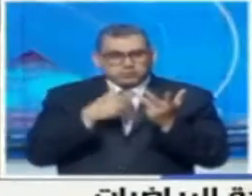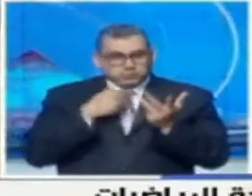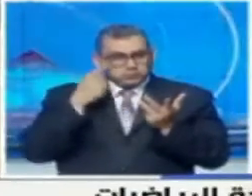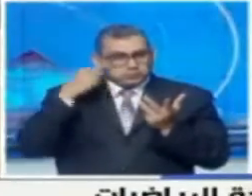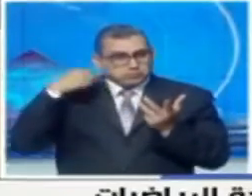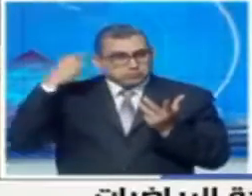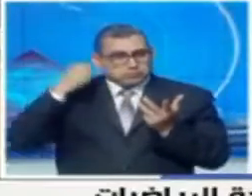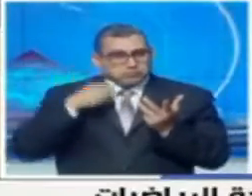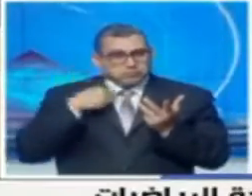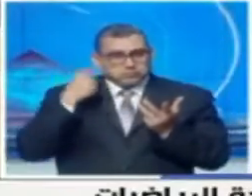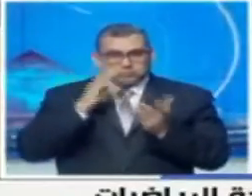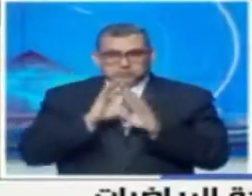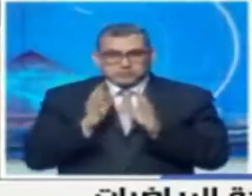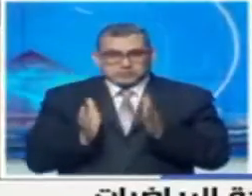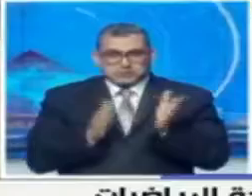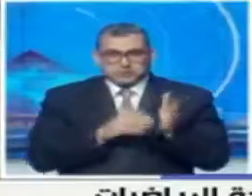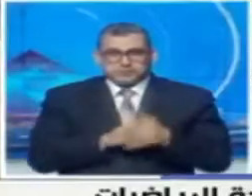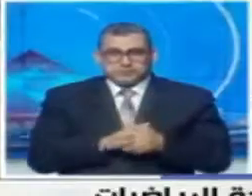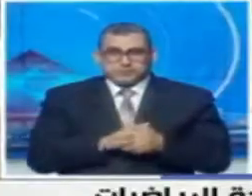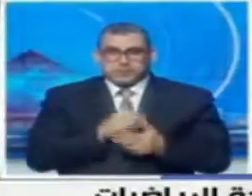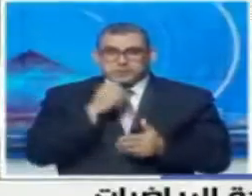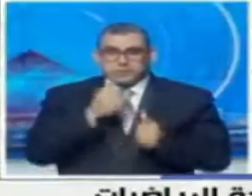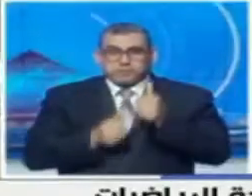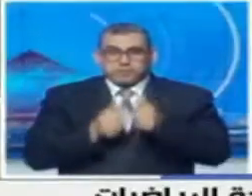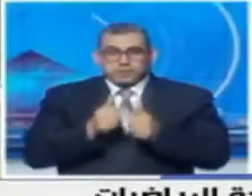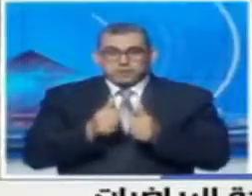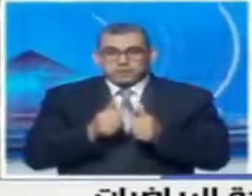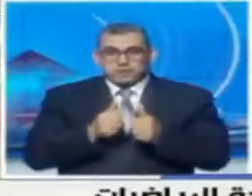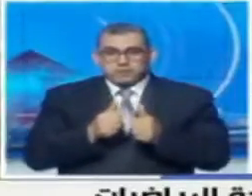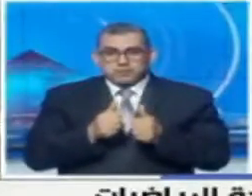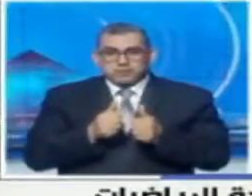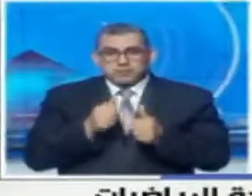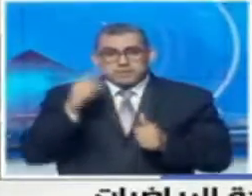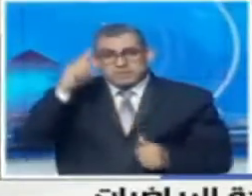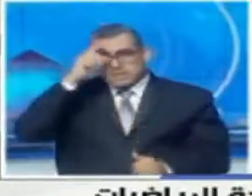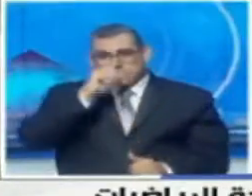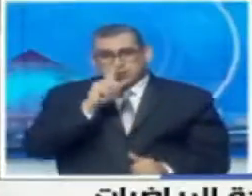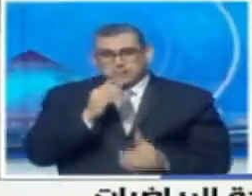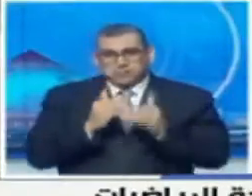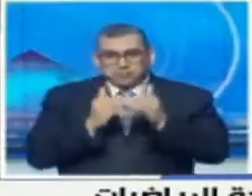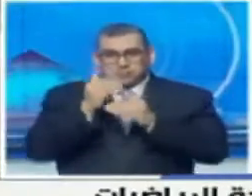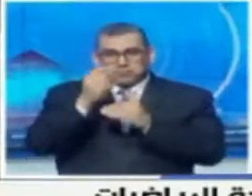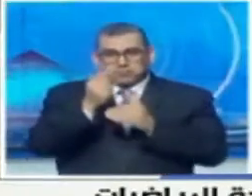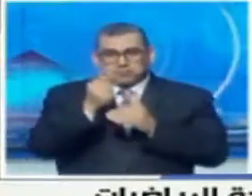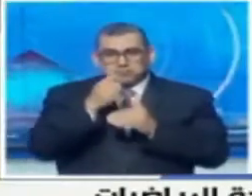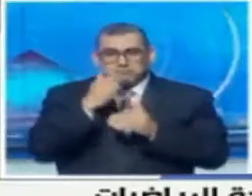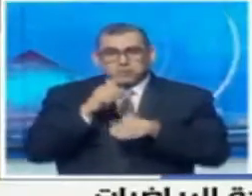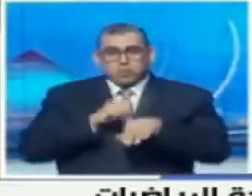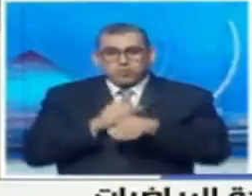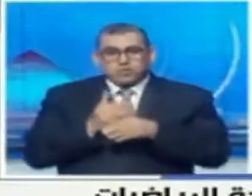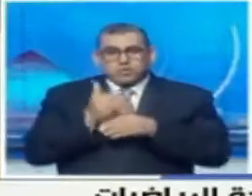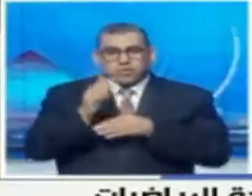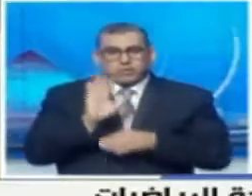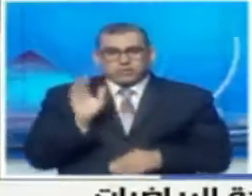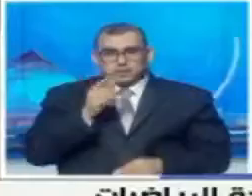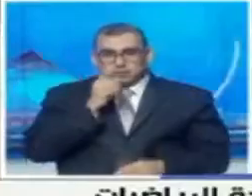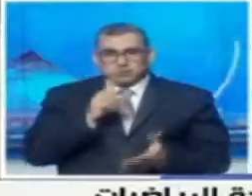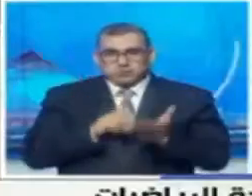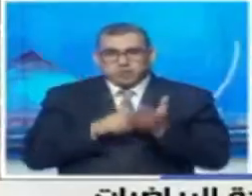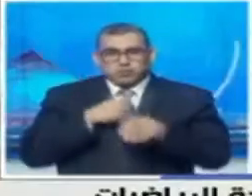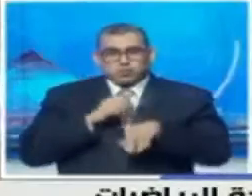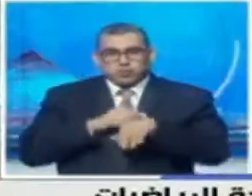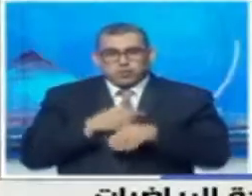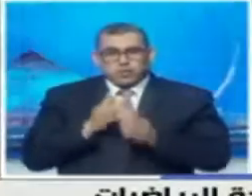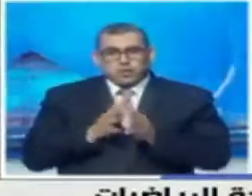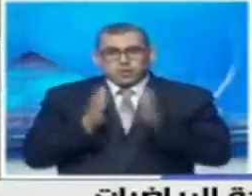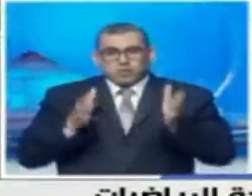بس شوية تفكير مش أكتر. الامتحان مش صعب، هو فوق المتوسط، بس هو كان محتاج وقت طويل، يعني هو كان محتاج وقت